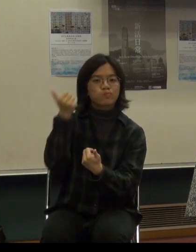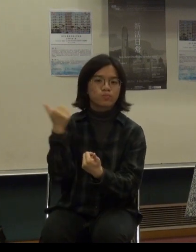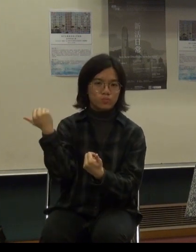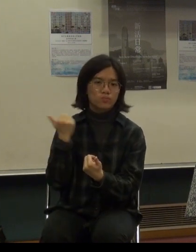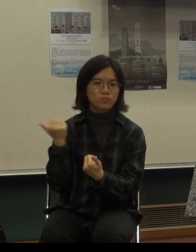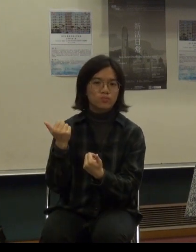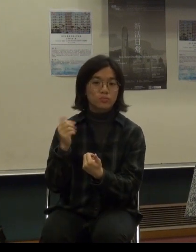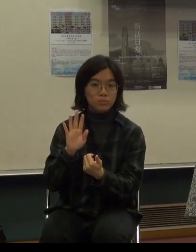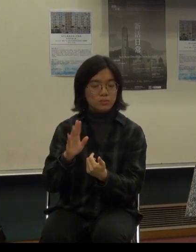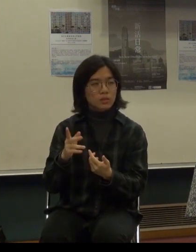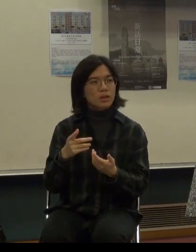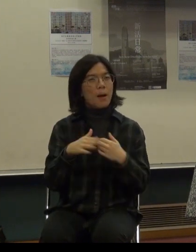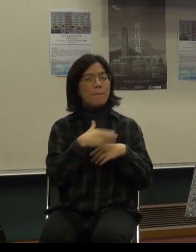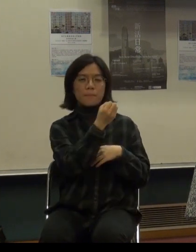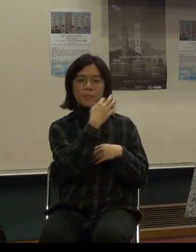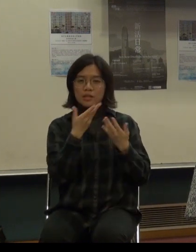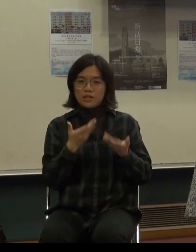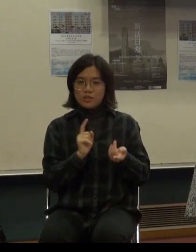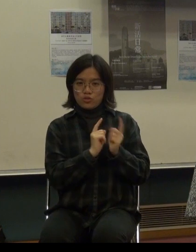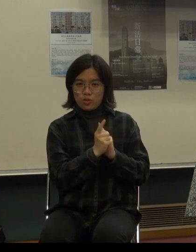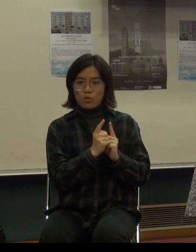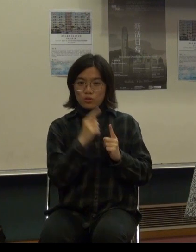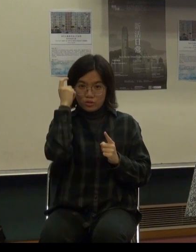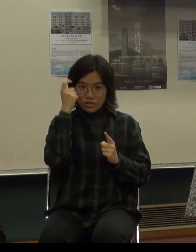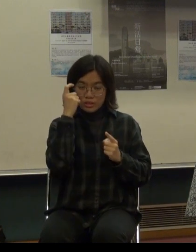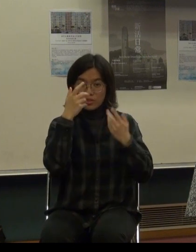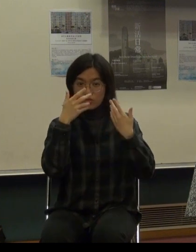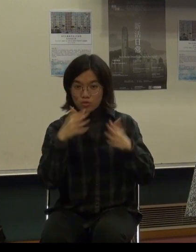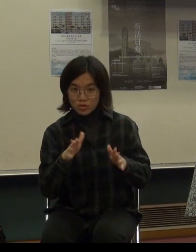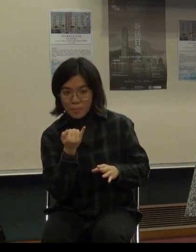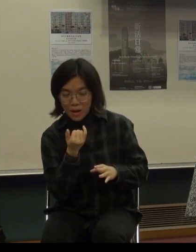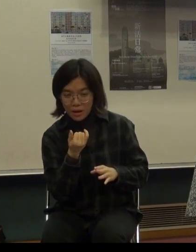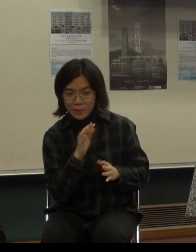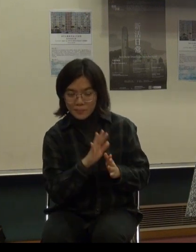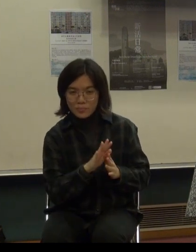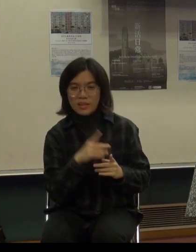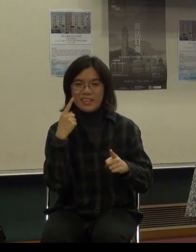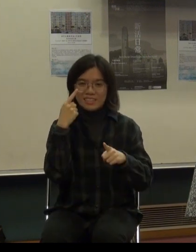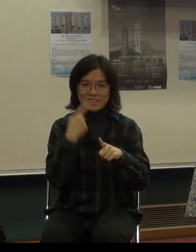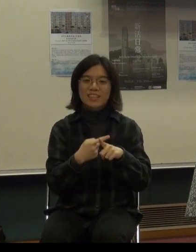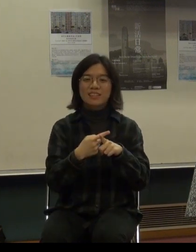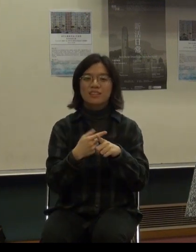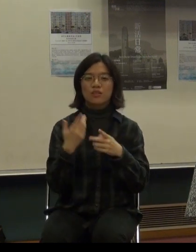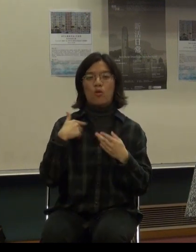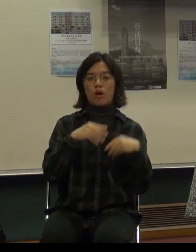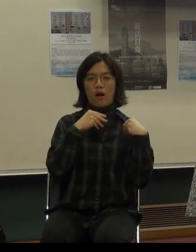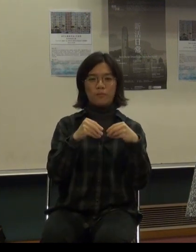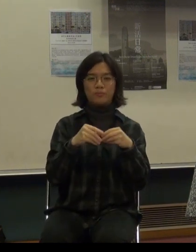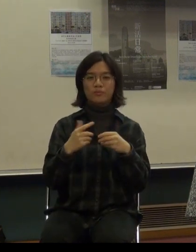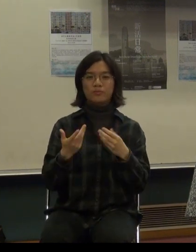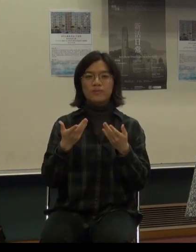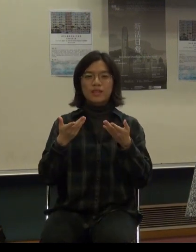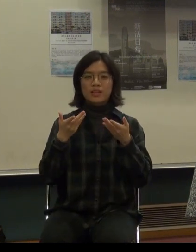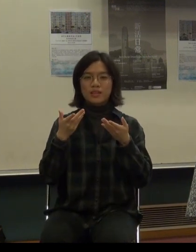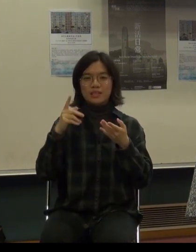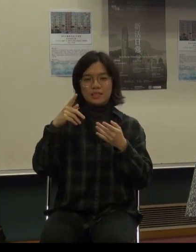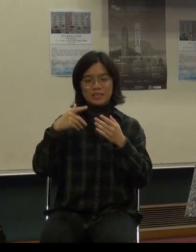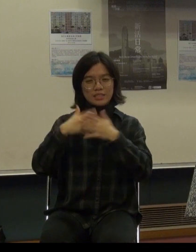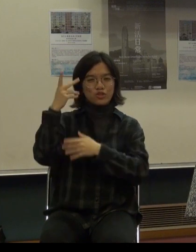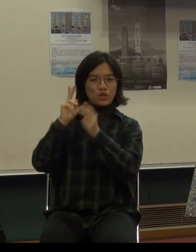未咧？我即上呢個建築史的課堂咧，每年咧學生都會舉手問，我哋而家仲係咪喺現代主